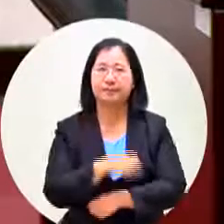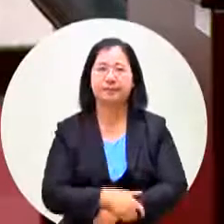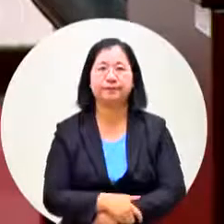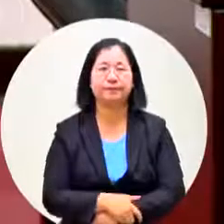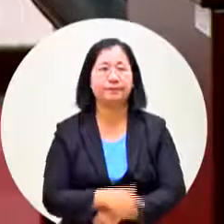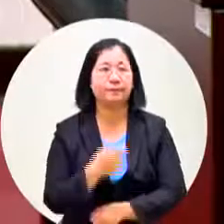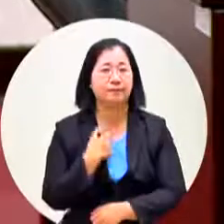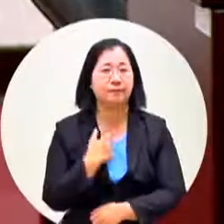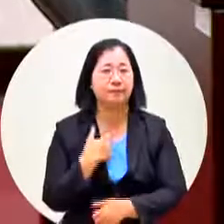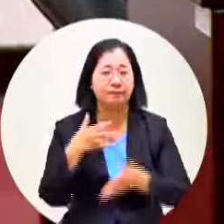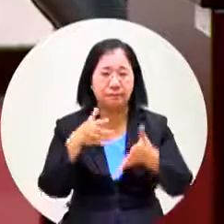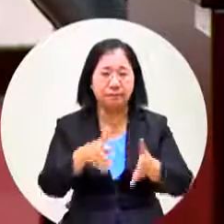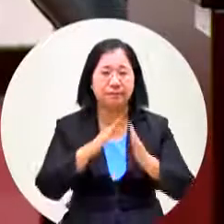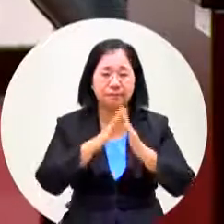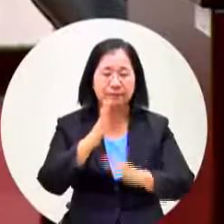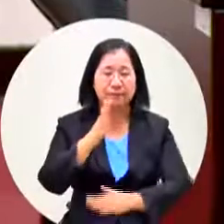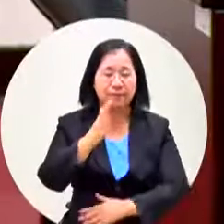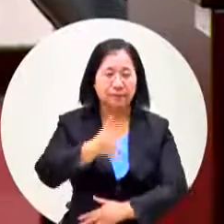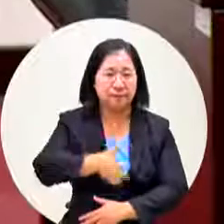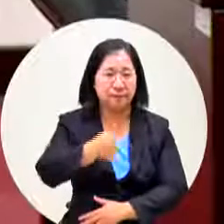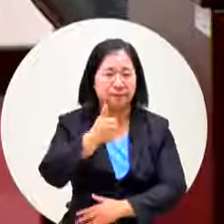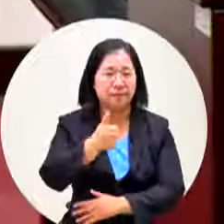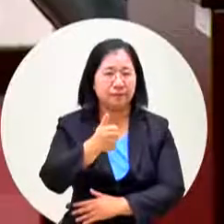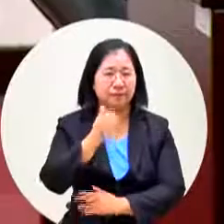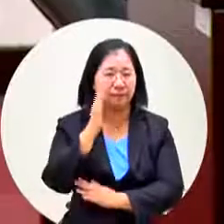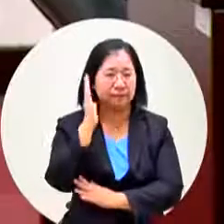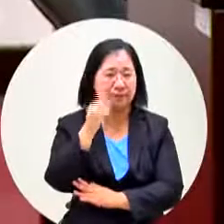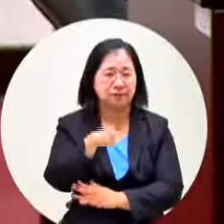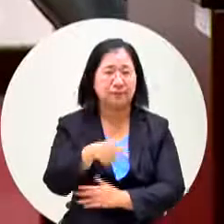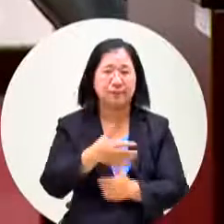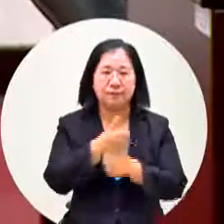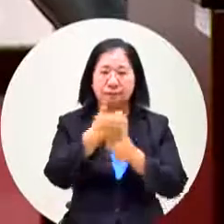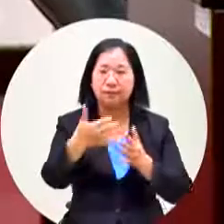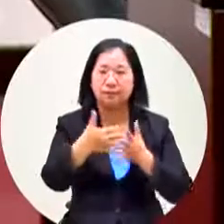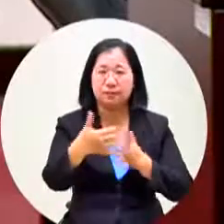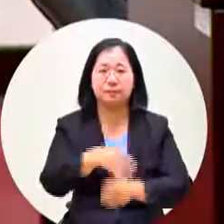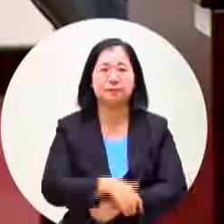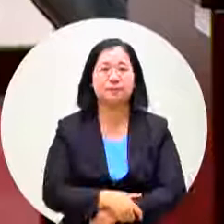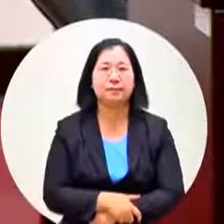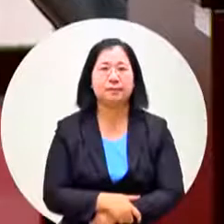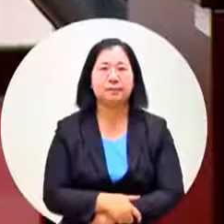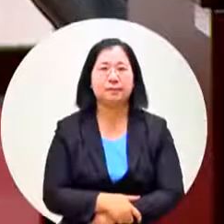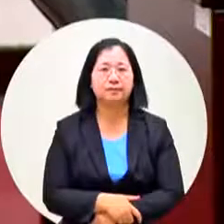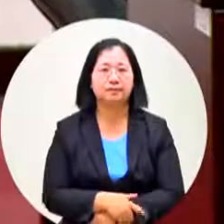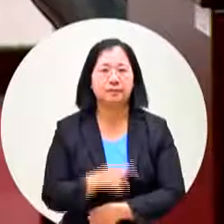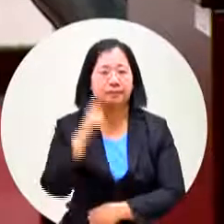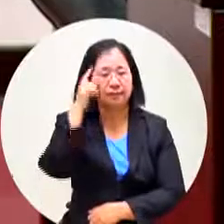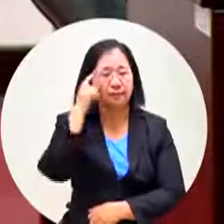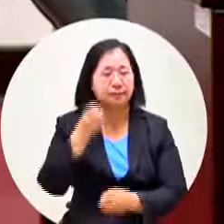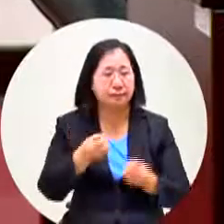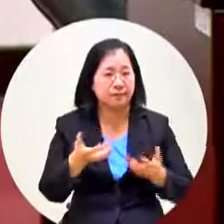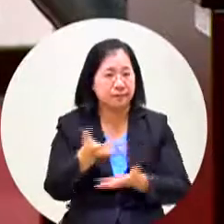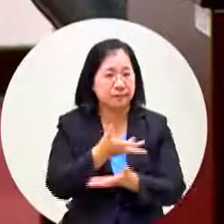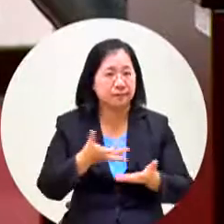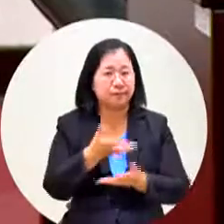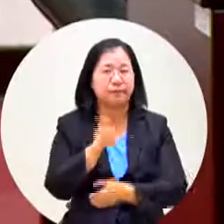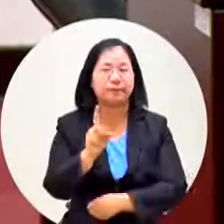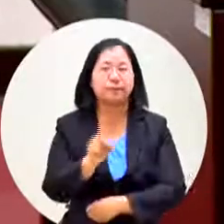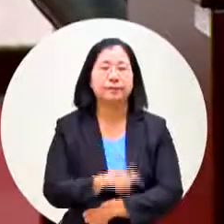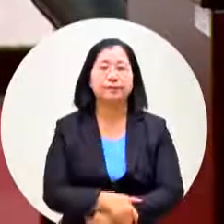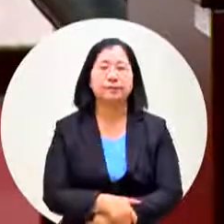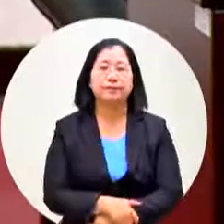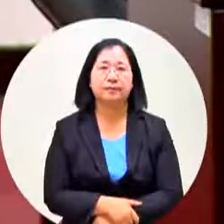先来针对着咱市政总结审的这个部分吼，后尾让咱市长啊做探讨吼、哦，就是